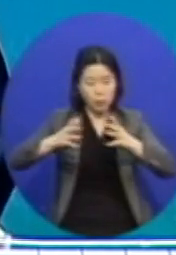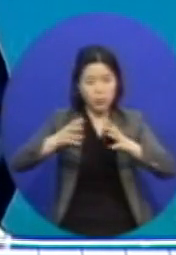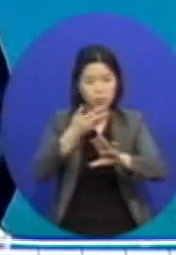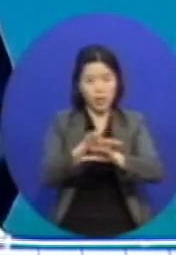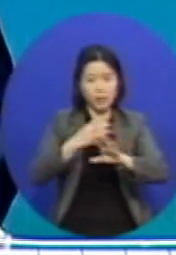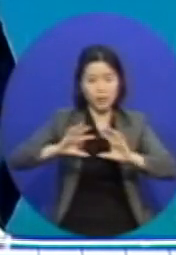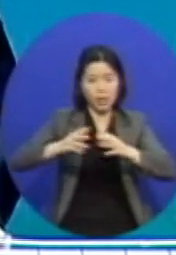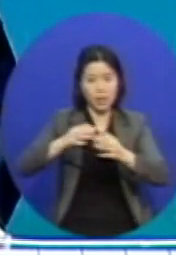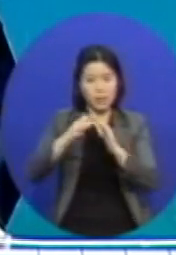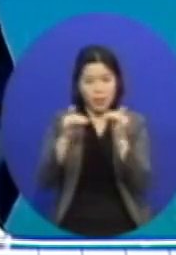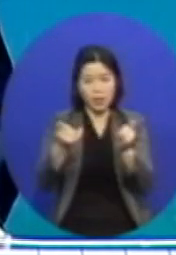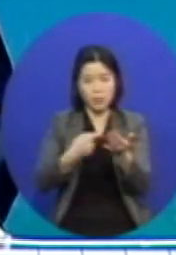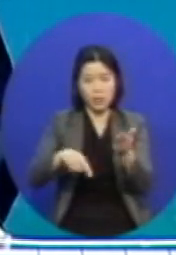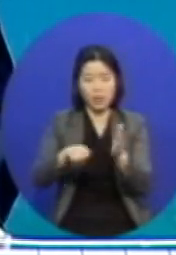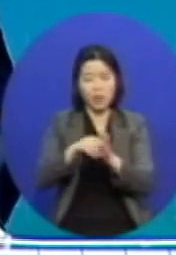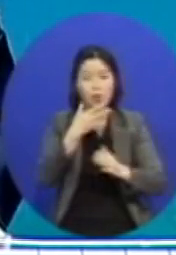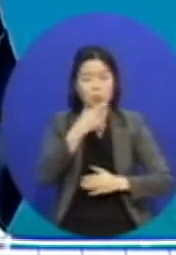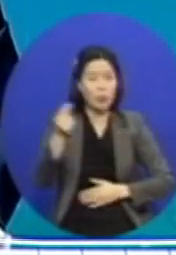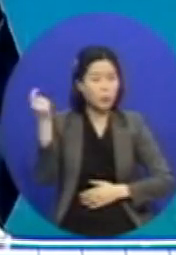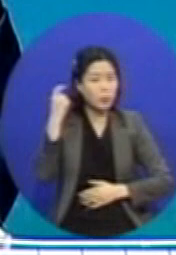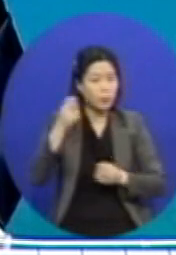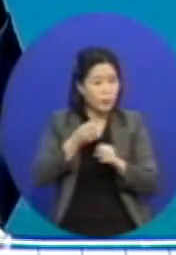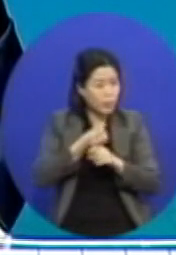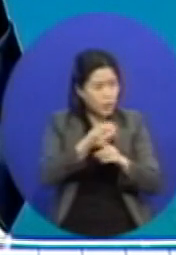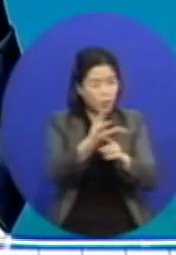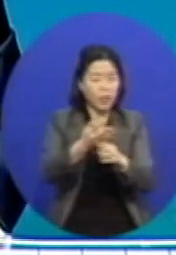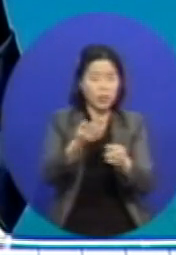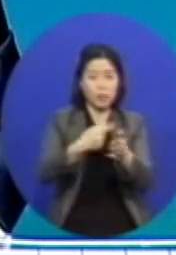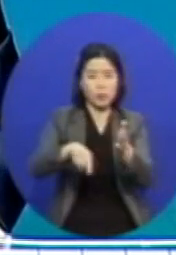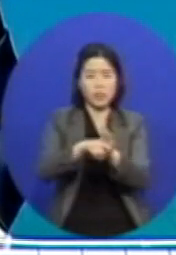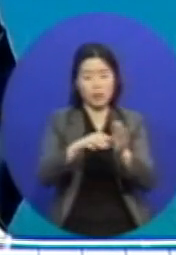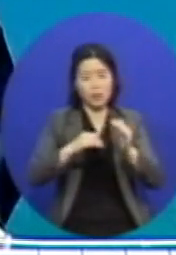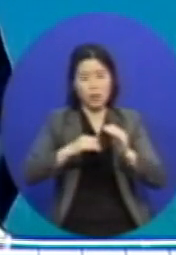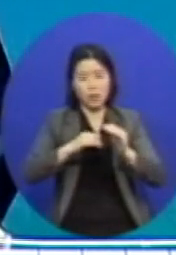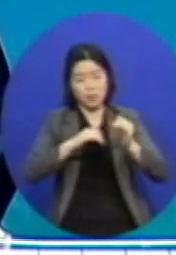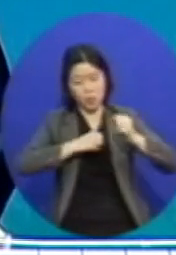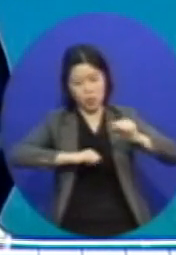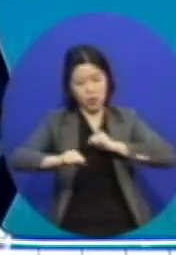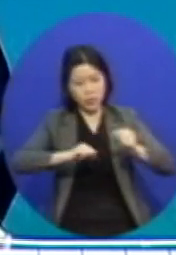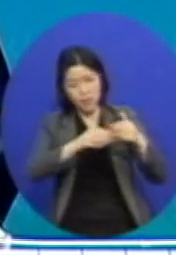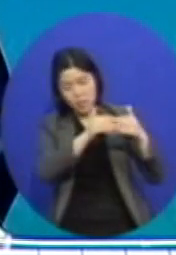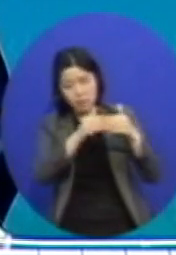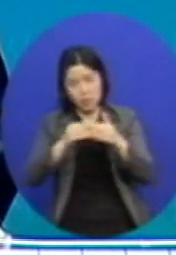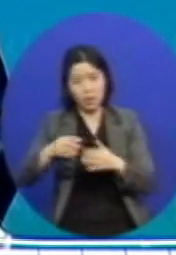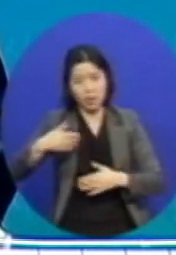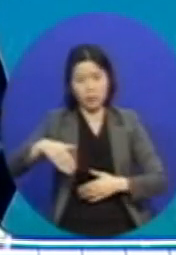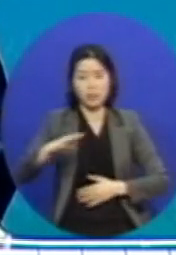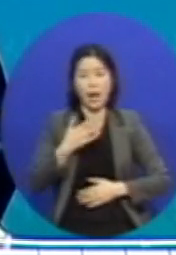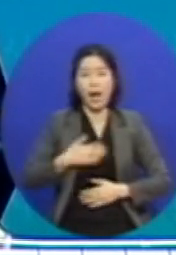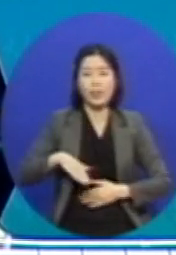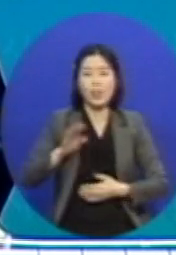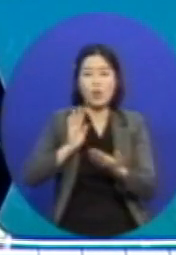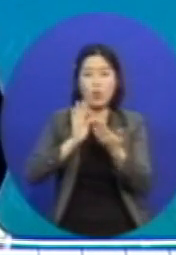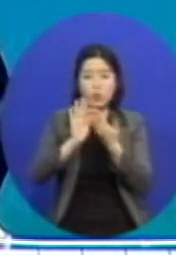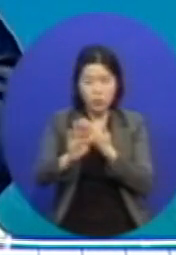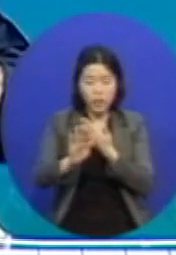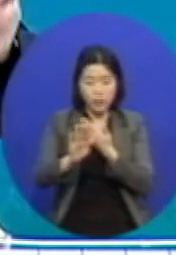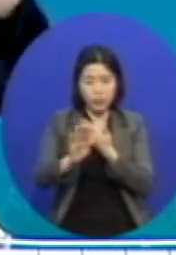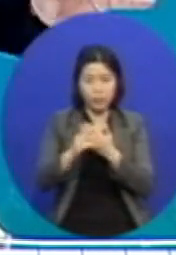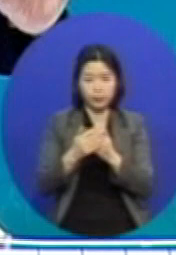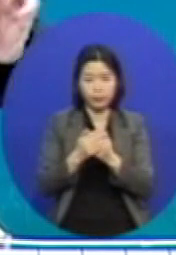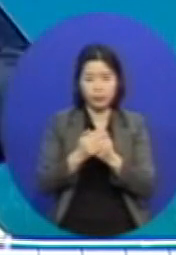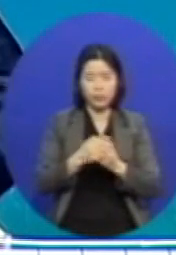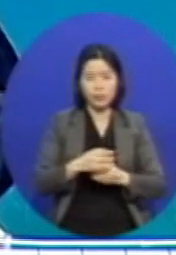복음 전해지기 위해서 하나님의 역사를 이끌어가는 거라는 사실을 알고 난 다음에는 유대